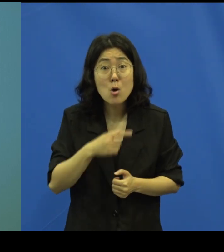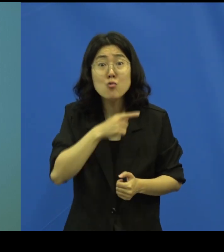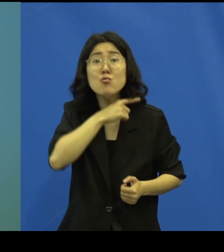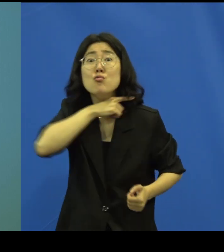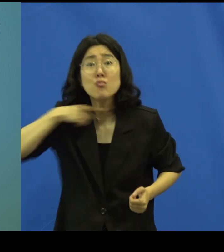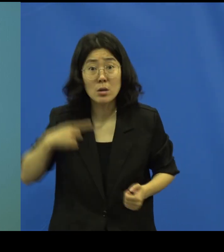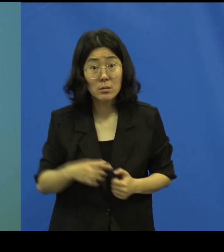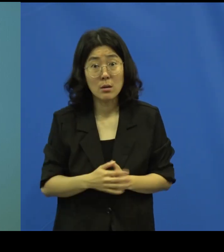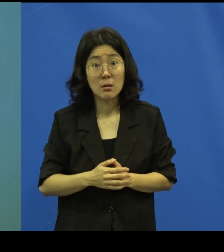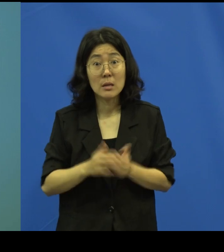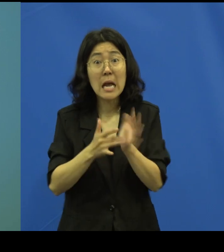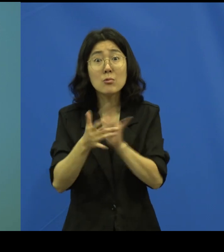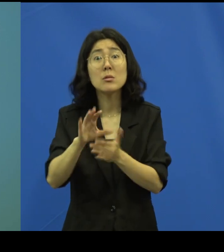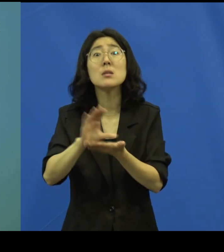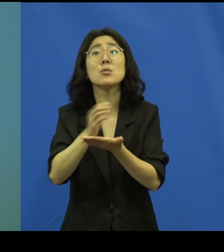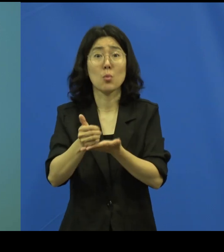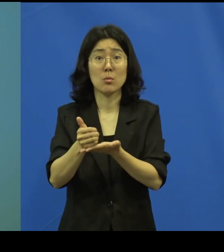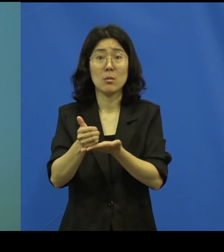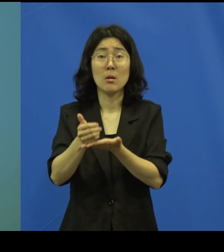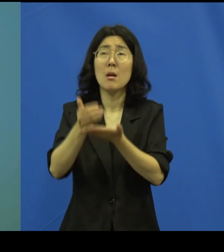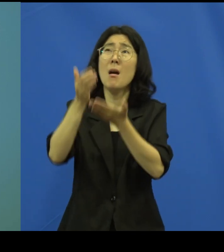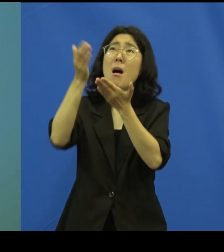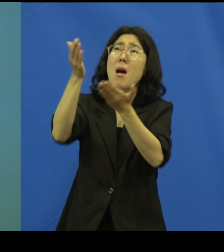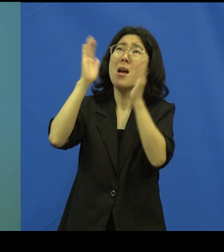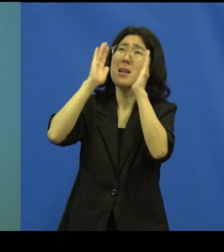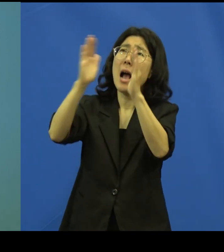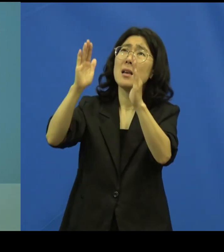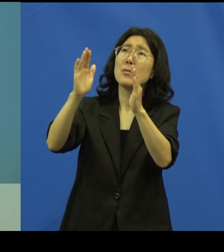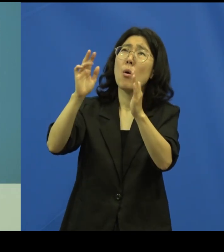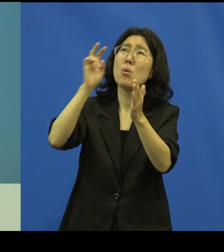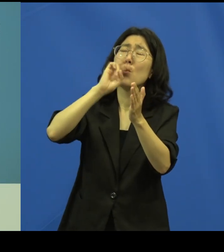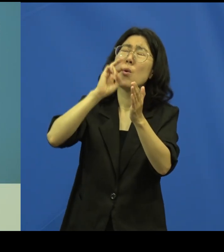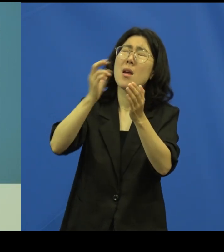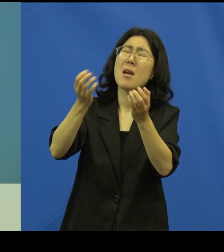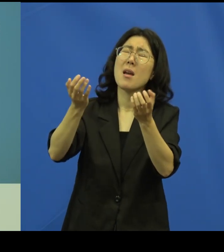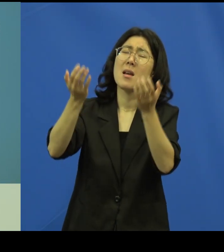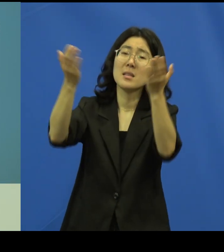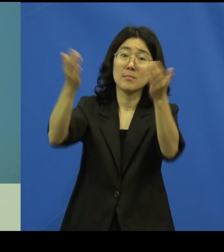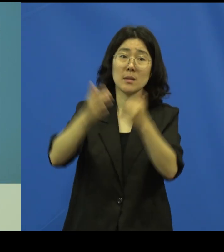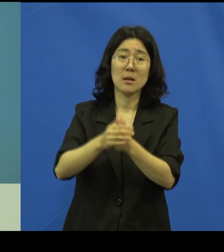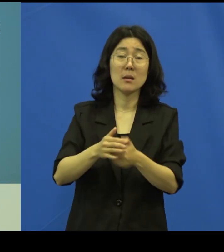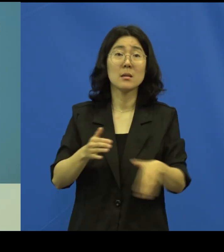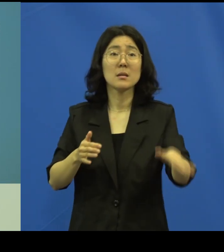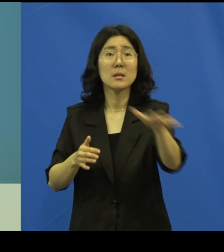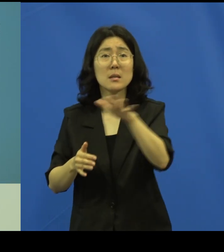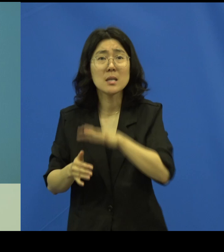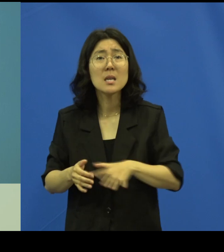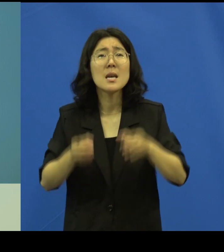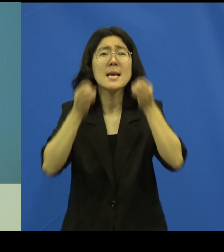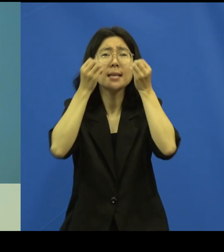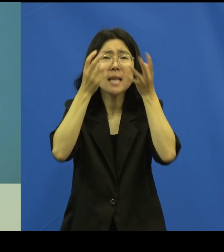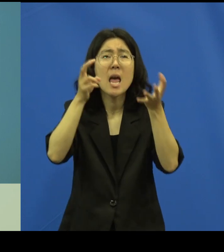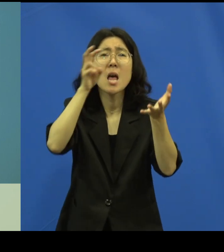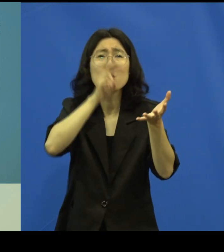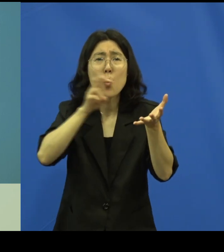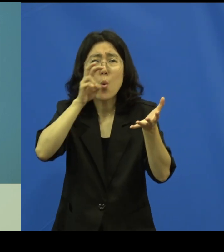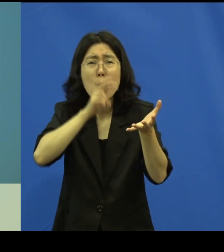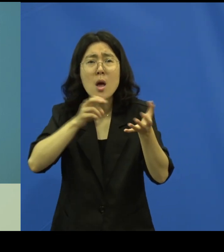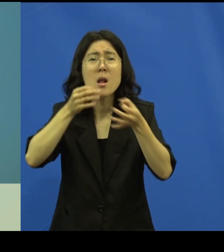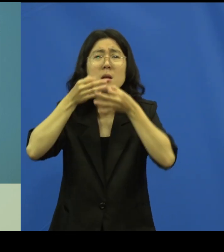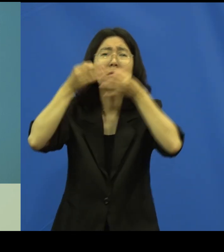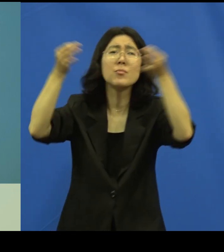노래를 부르는데 그 첫 번째 노래가 오늘 9절에 나옵니다. 9절에 보니까 그들이 새 노래를 불러